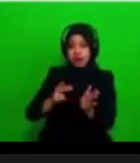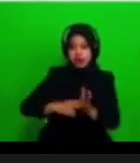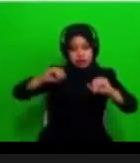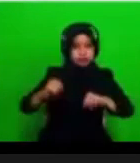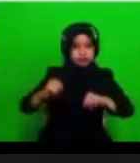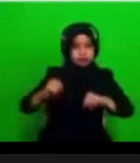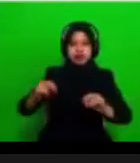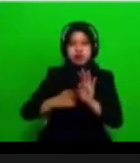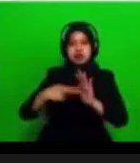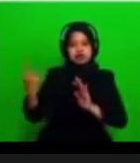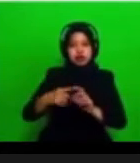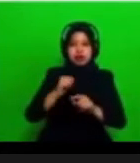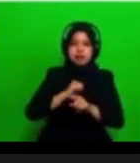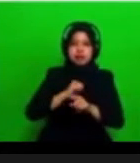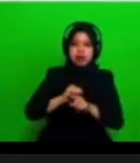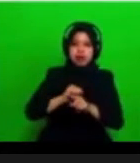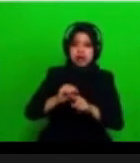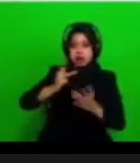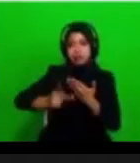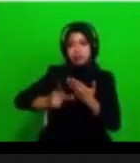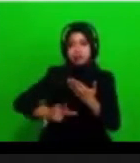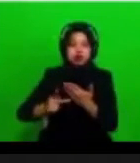nasional, kemudian program pelatihan